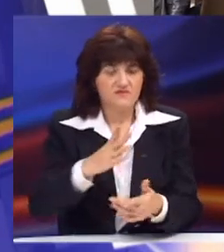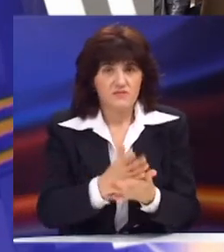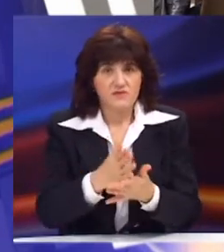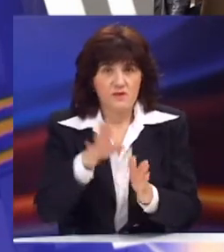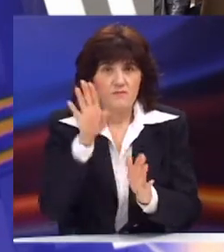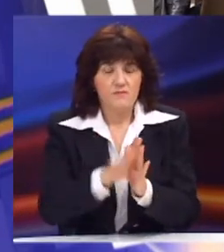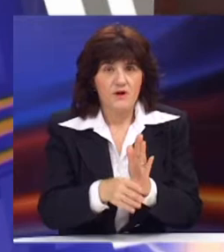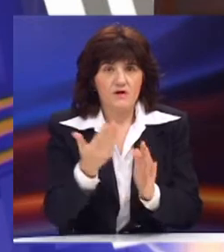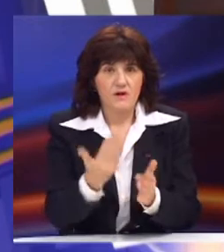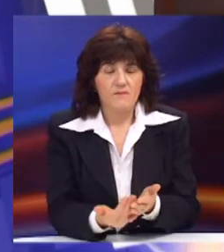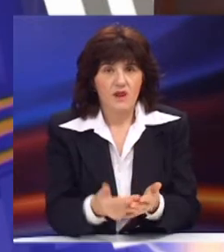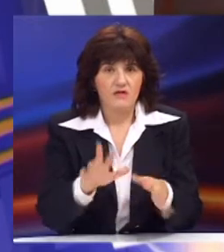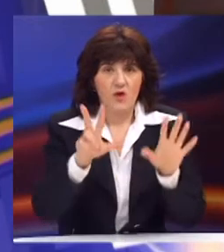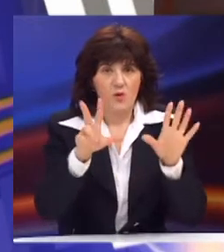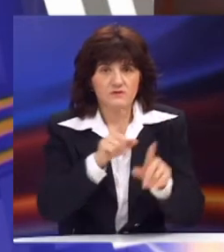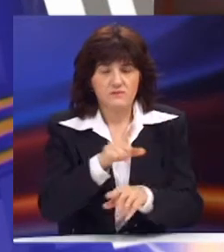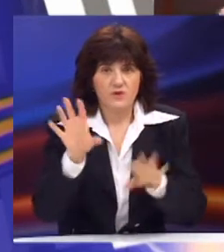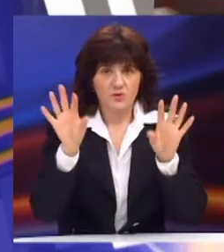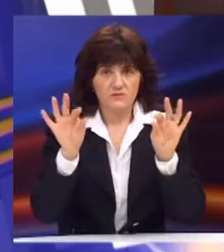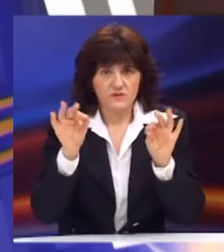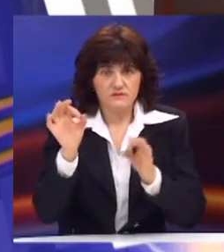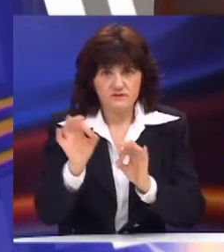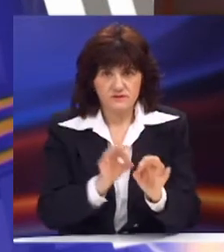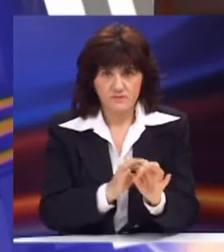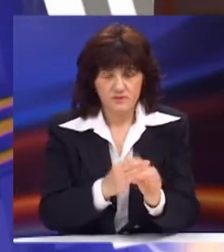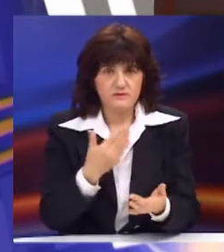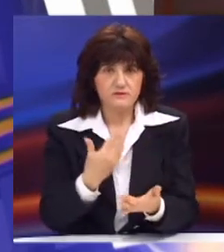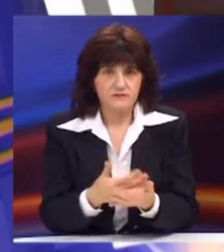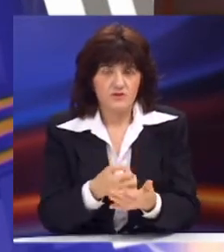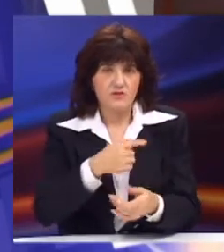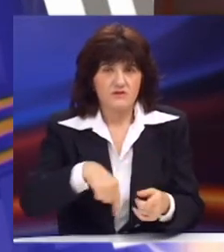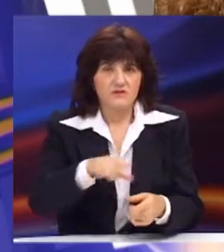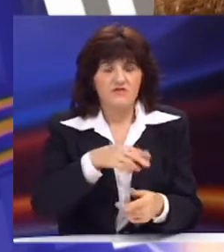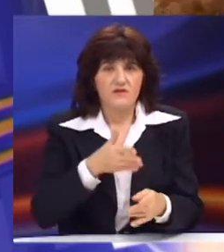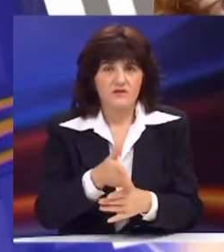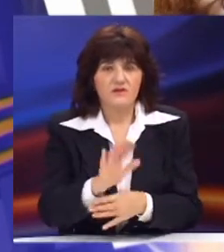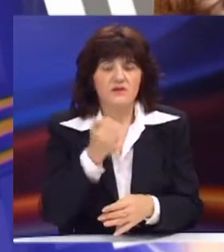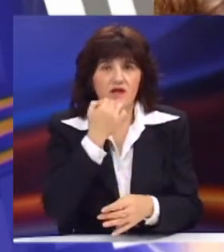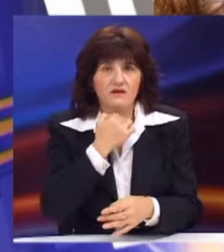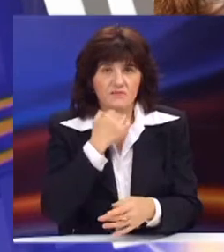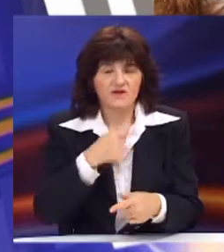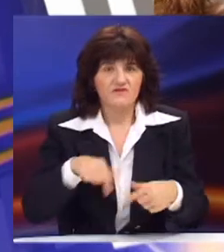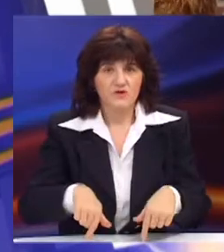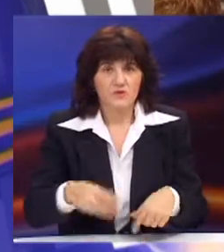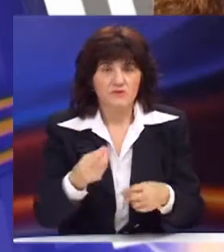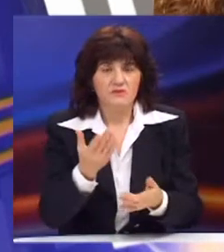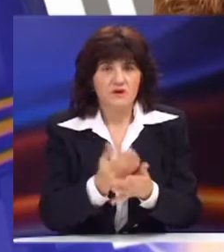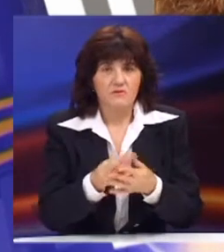za 8-10%, a u narednoj godini, zahvaljujući i predlozima zakona o stečaju i privatizaciji, Srbija će ostati